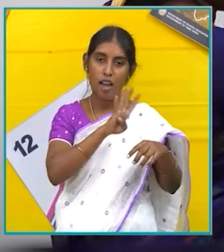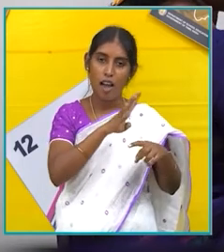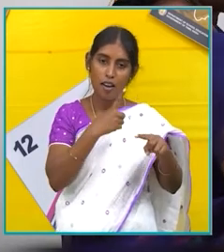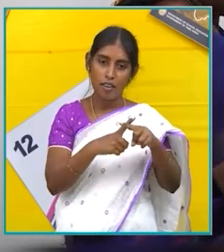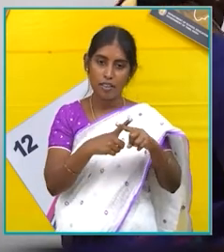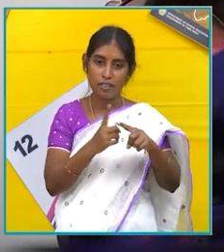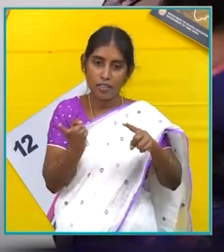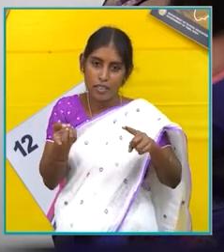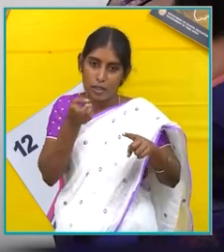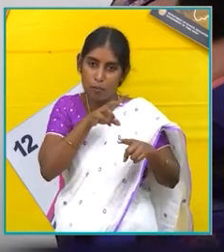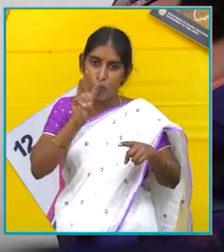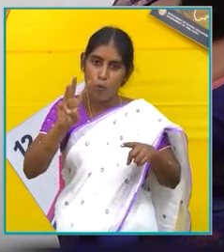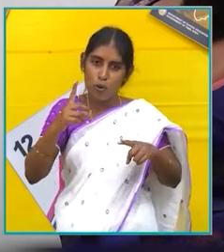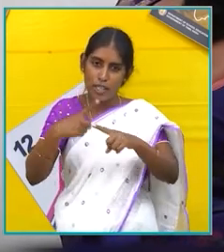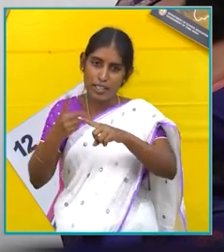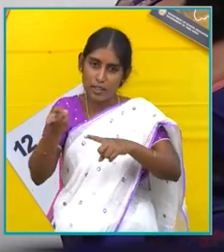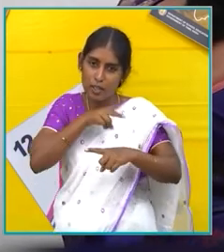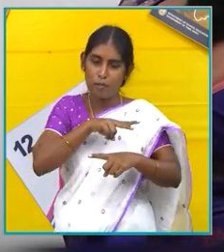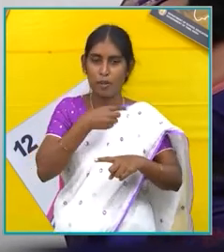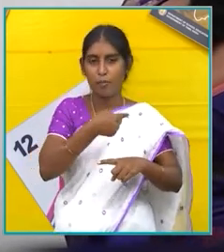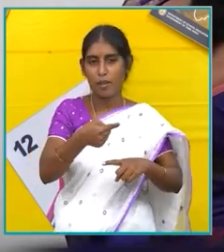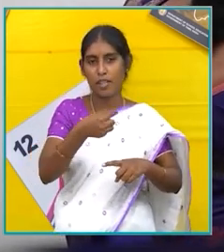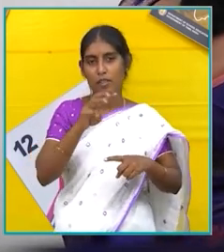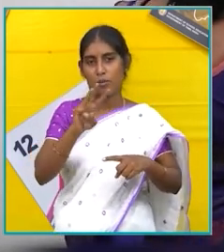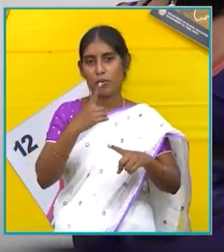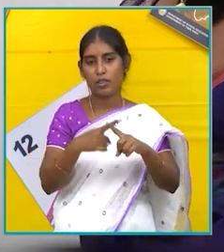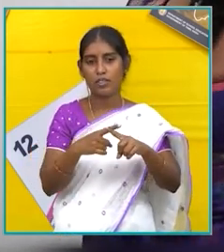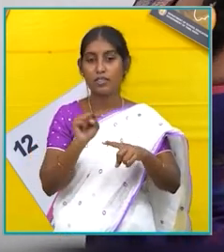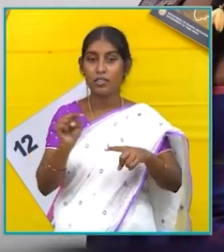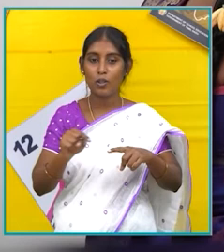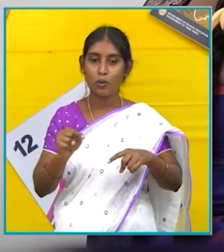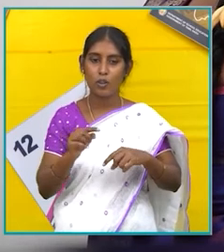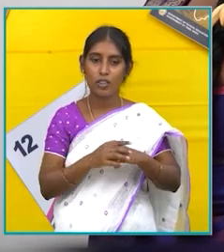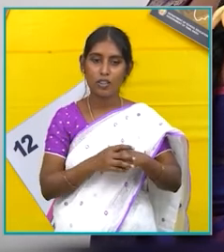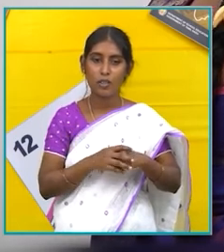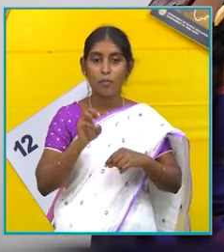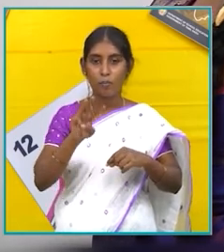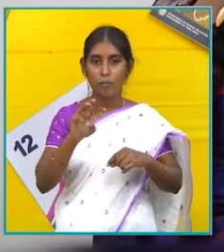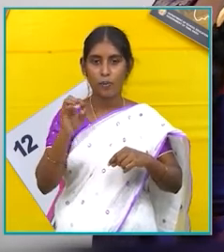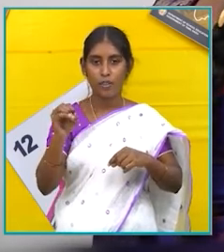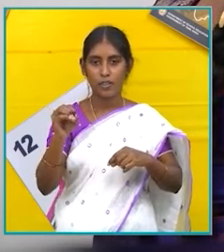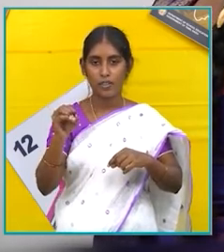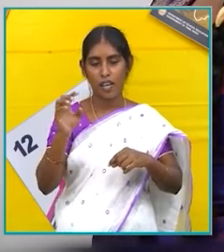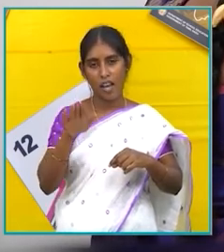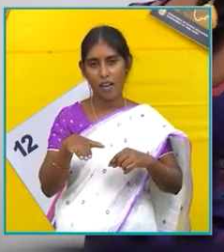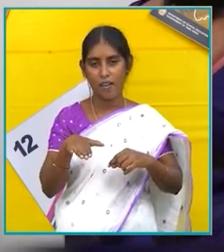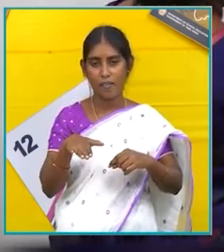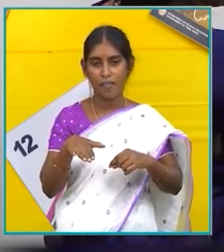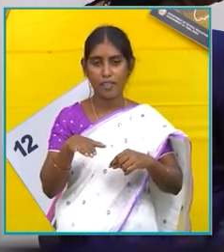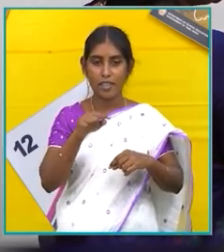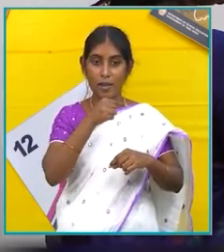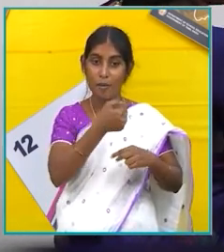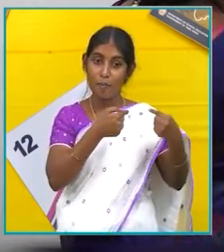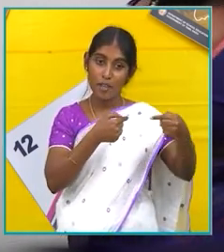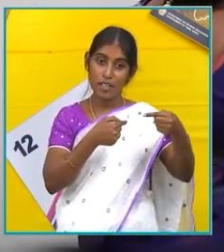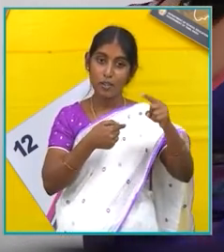ப்ளஸ் 3x இந்த பக்கம் வரும்போது மைனஸ் 3x. சமக்குறிக்கு அந்த பக்கம் என்ன இருக்கும், 30 ஆல்ரெடி இருக்குது.